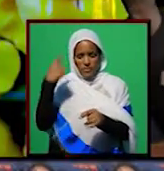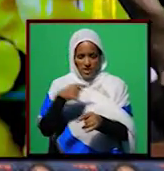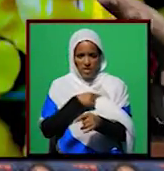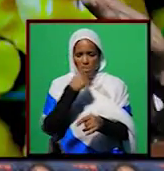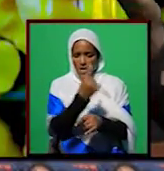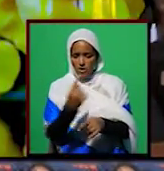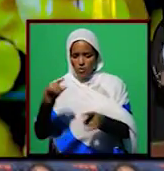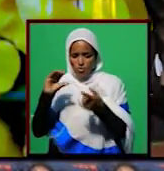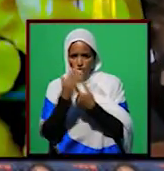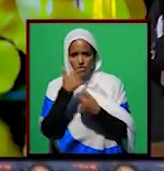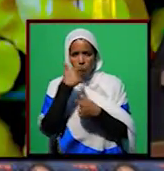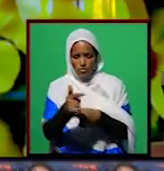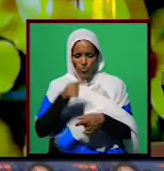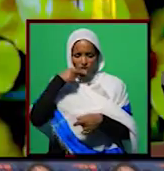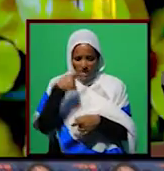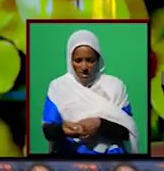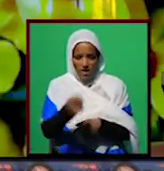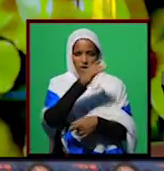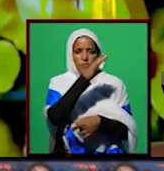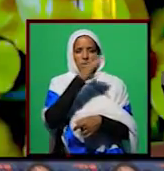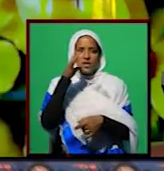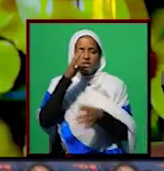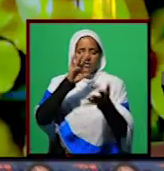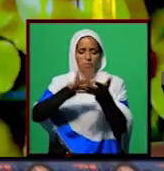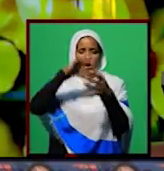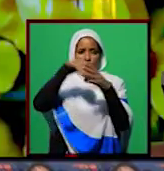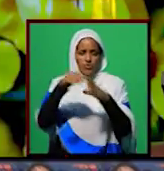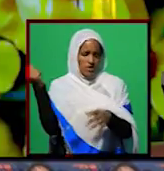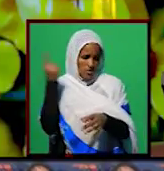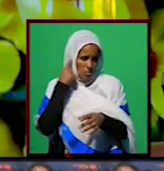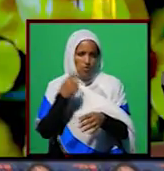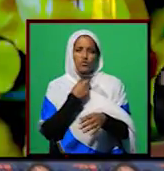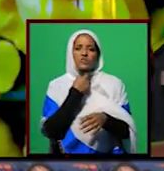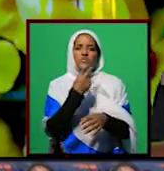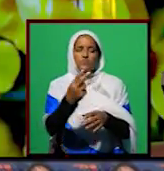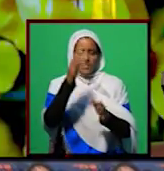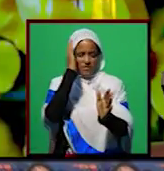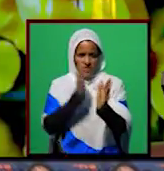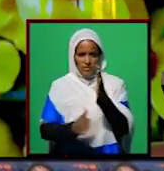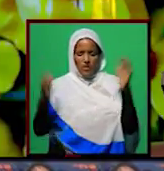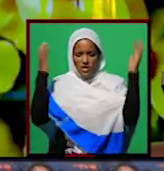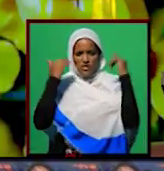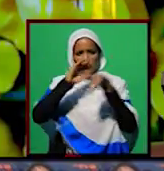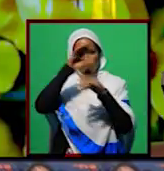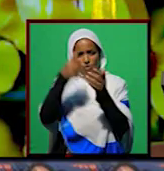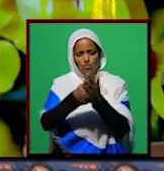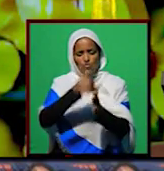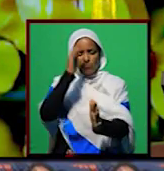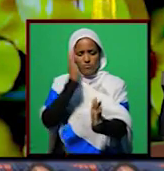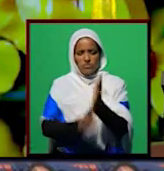ሆነ ተብሎ የተነገረው በገነት መካከል የሰማነው ድምጽ የተፈጸመበት የተስፋ ሁሉ ፍጻሜ ዘመን